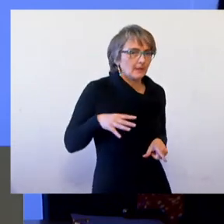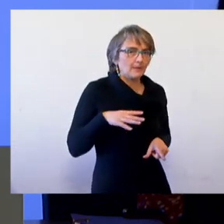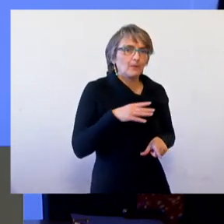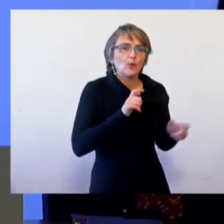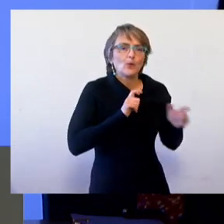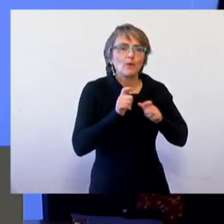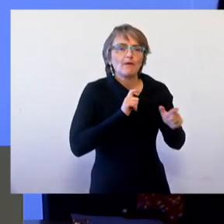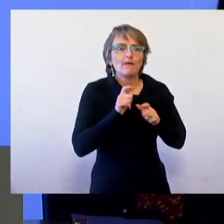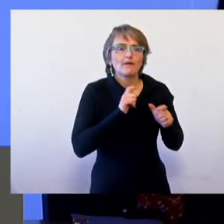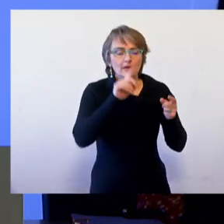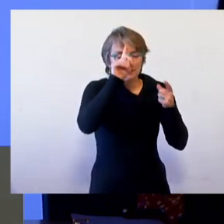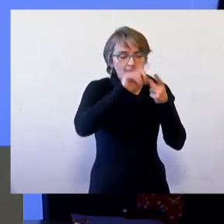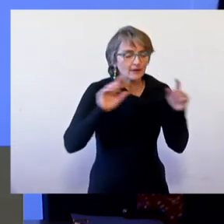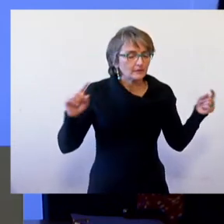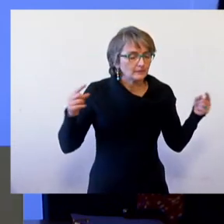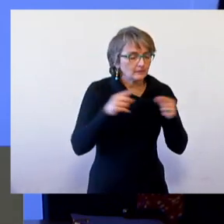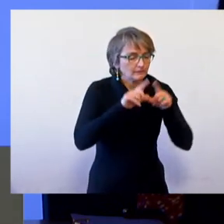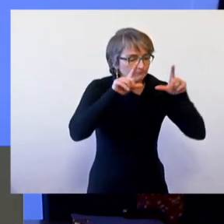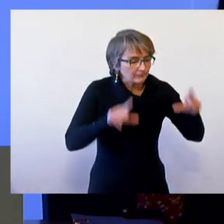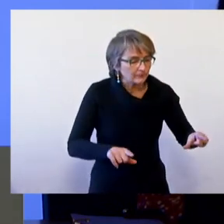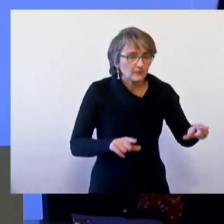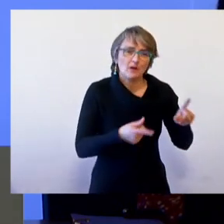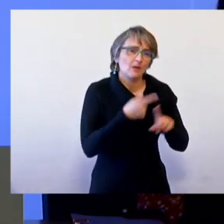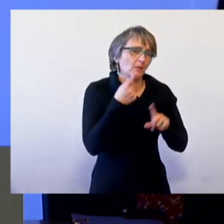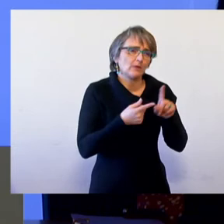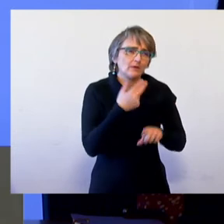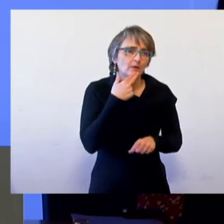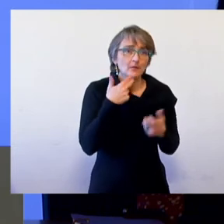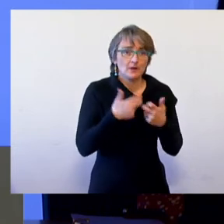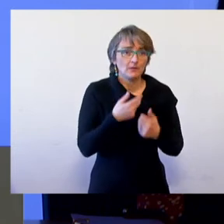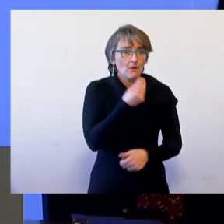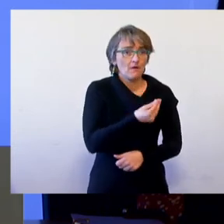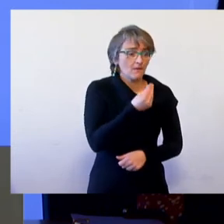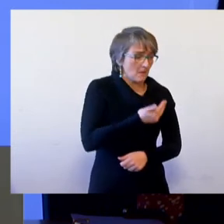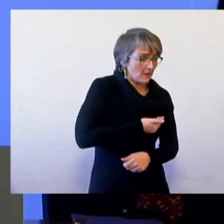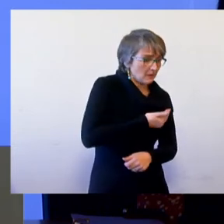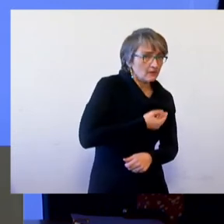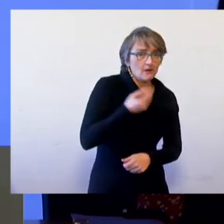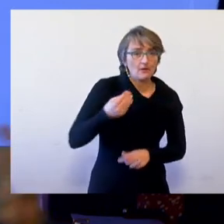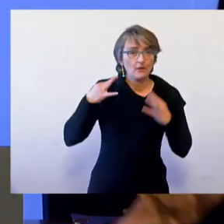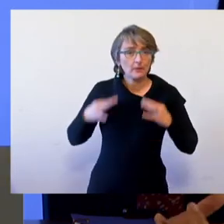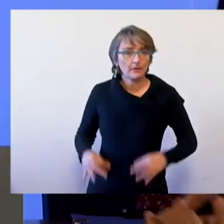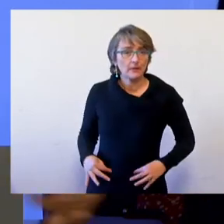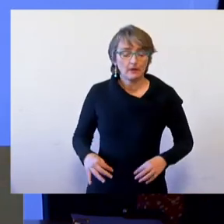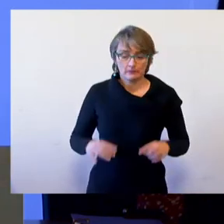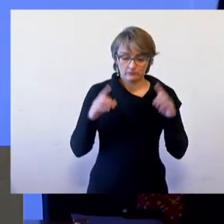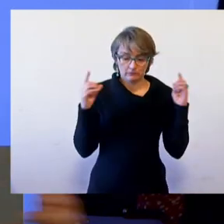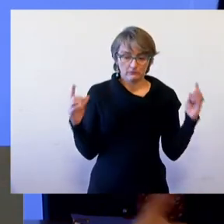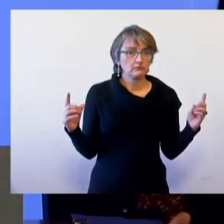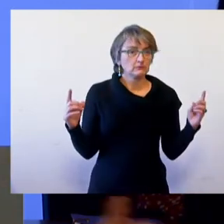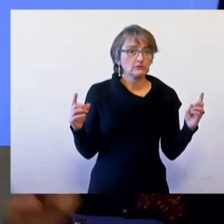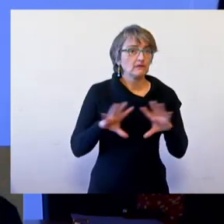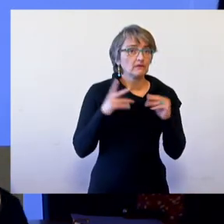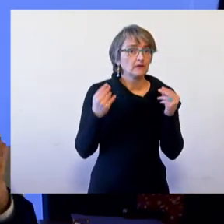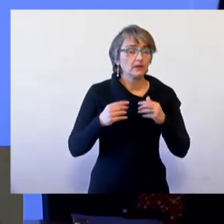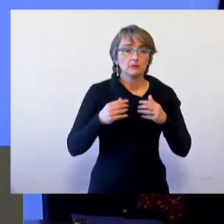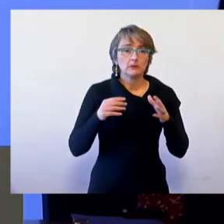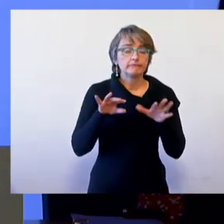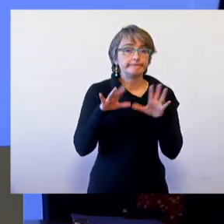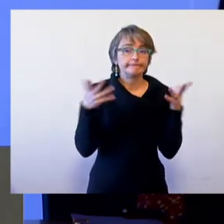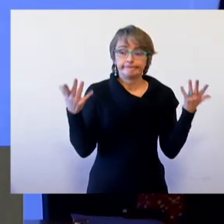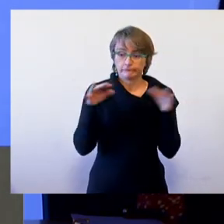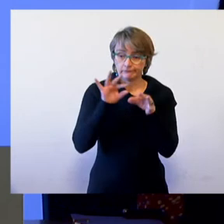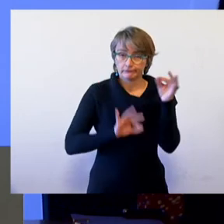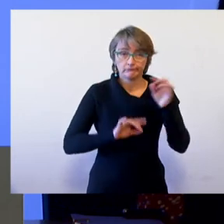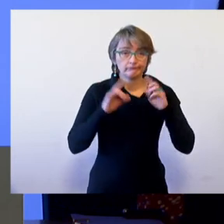n'a pas été relevé. Vous avez un enfant en maternelle, vous avez un enfant en primaire, et parfois la carte scolaire déchirait les familles, entre guillemets,